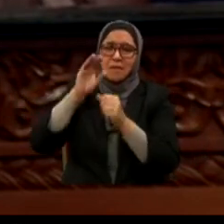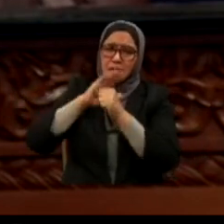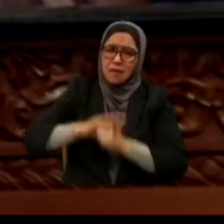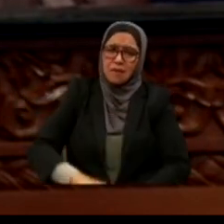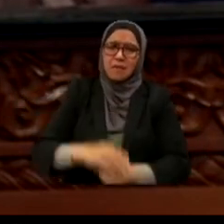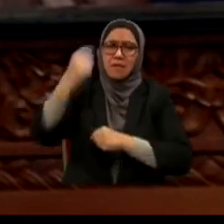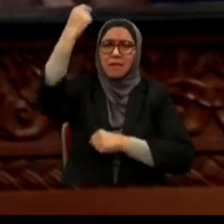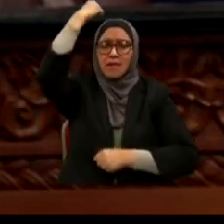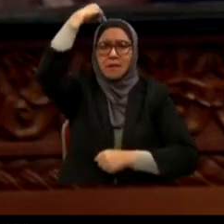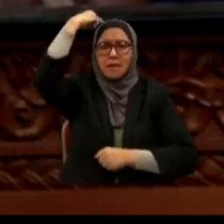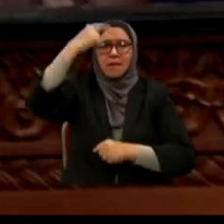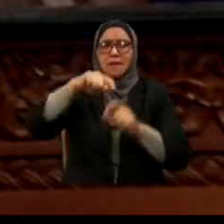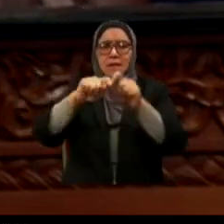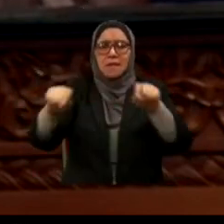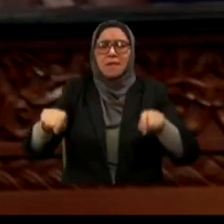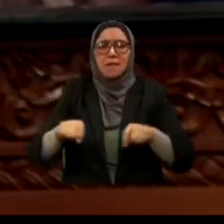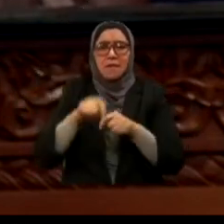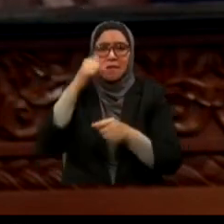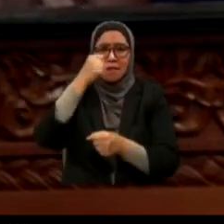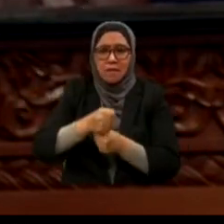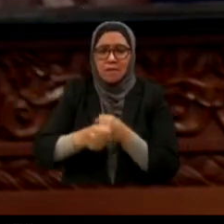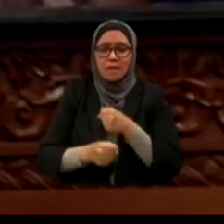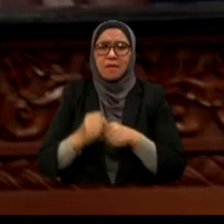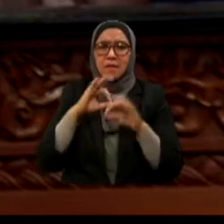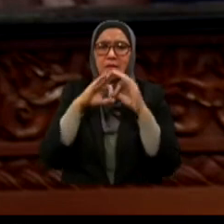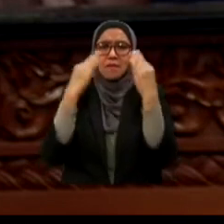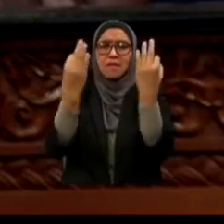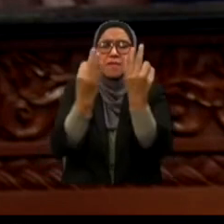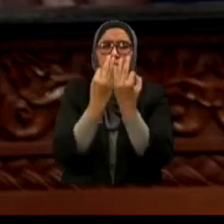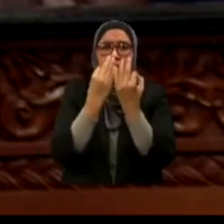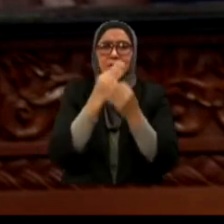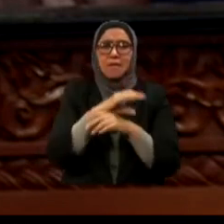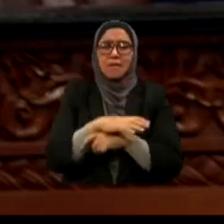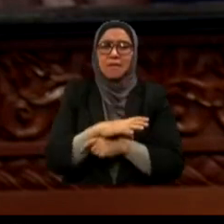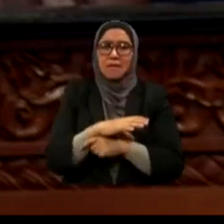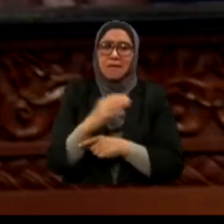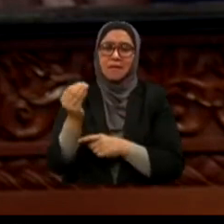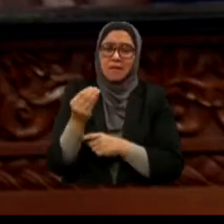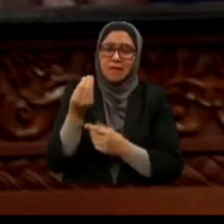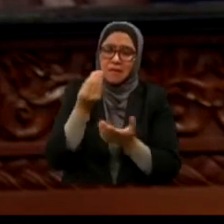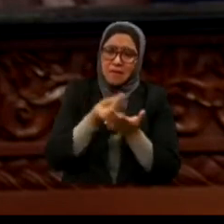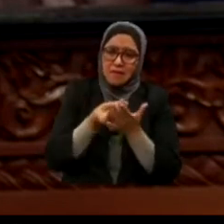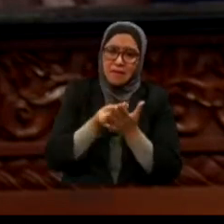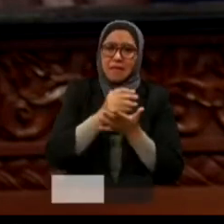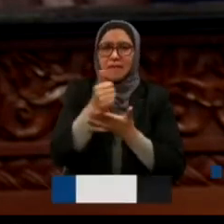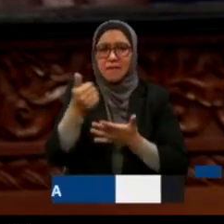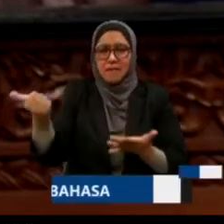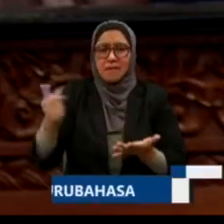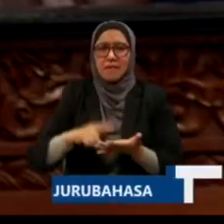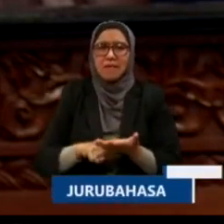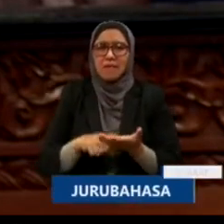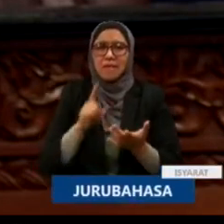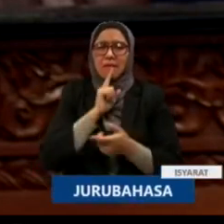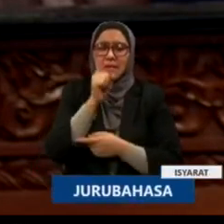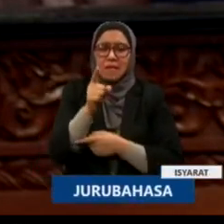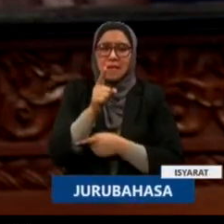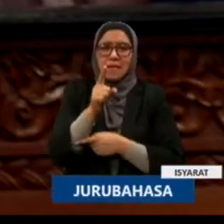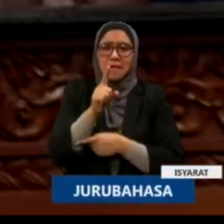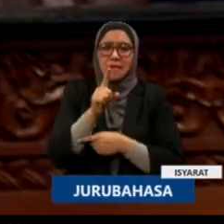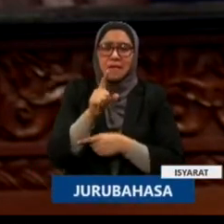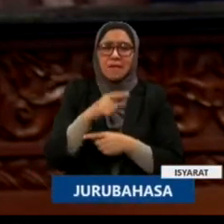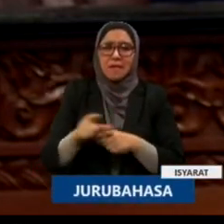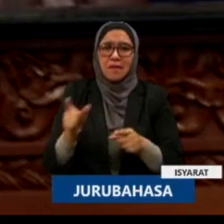tempat kerja collage kruangan dalam isu yang di bumi akan menjejaskan kesiapsiagaan